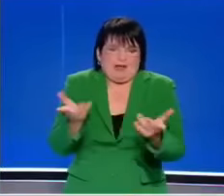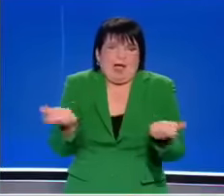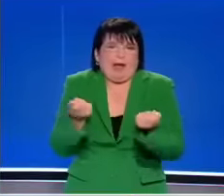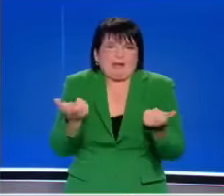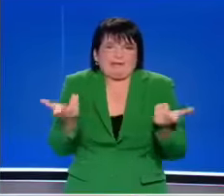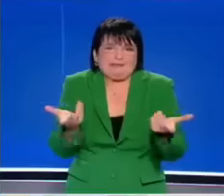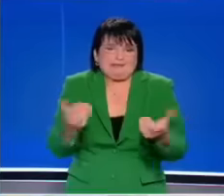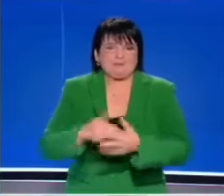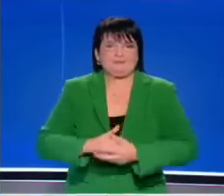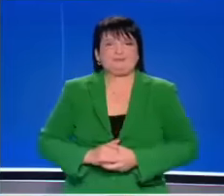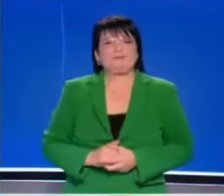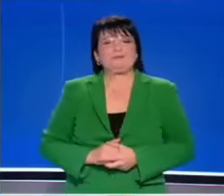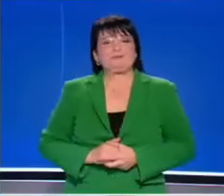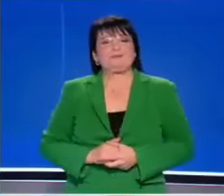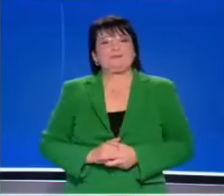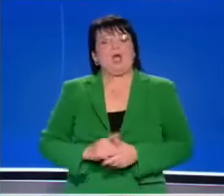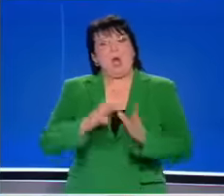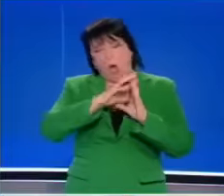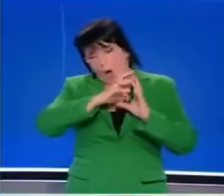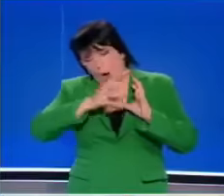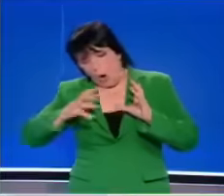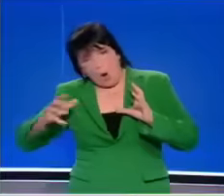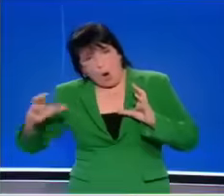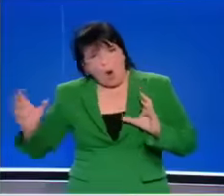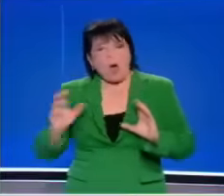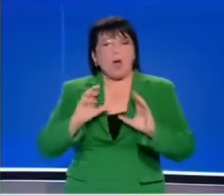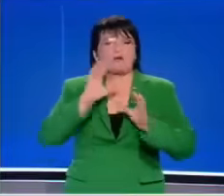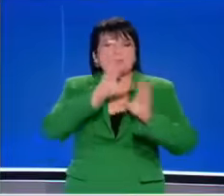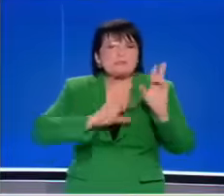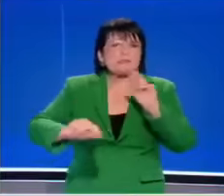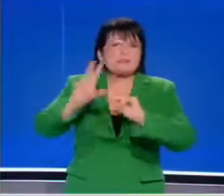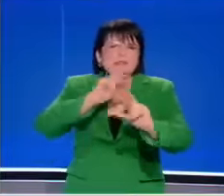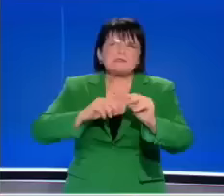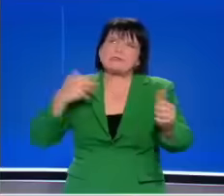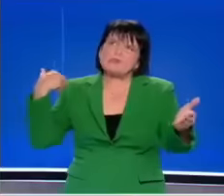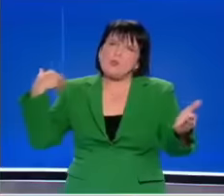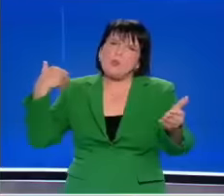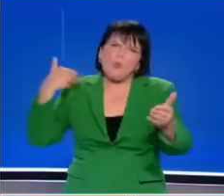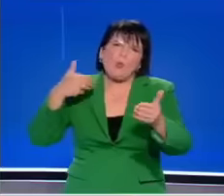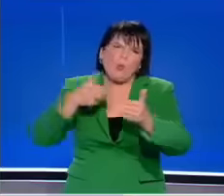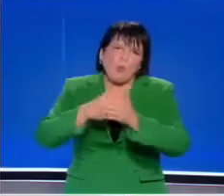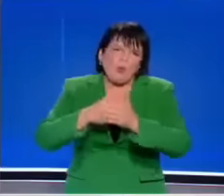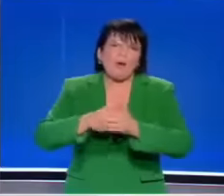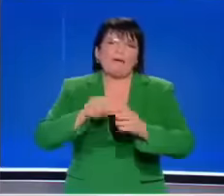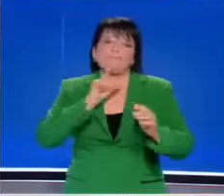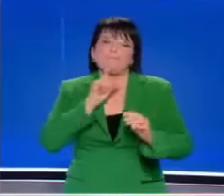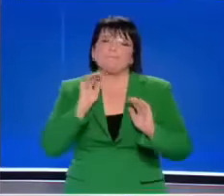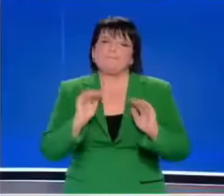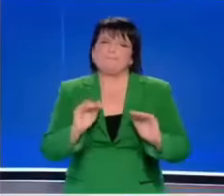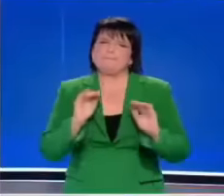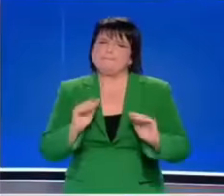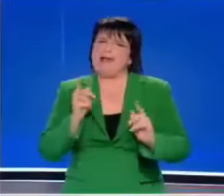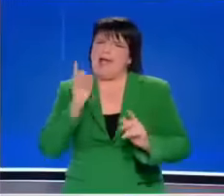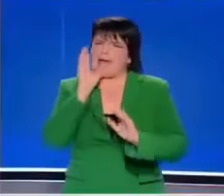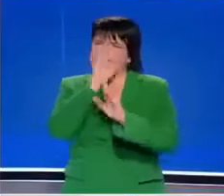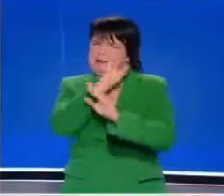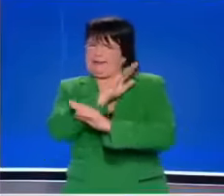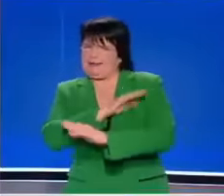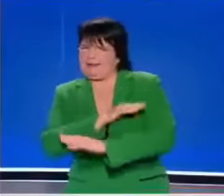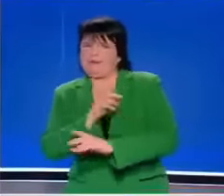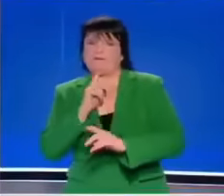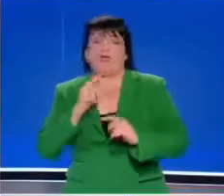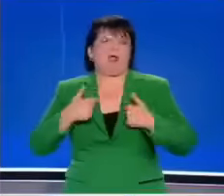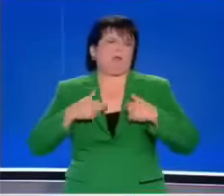ναι ωραία όμως σέρνεται αυτή η συζήτηση εδώ και τόσο πολύ καιρό και λέει κάποιος κάτι έχει να κρύψει ο στέφανος κασελάκης και το